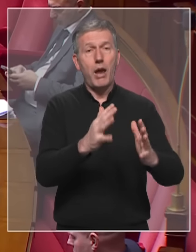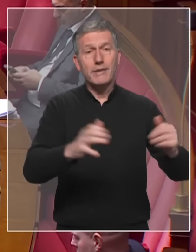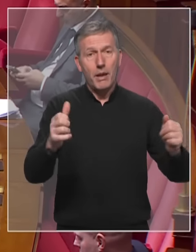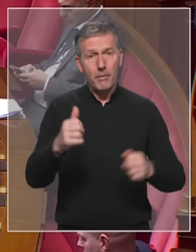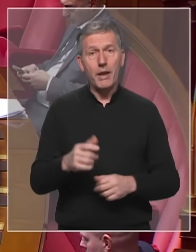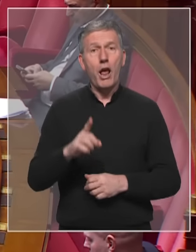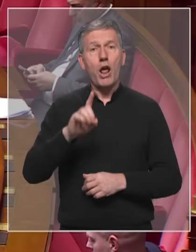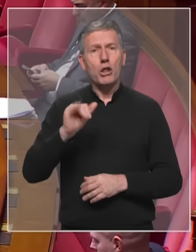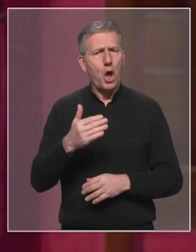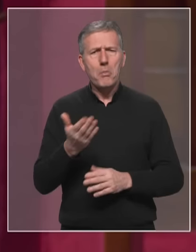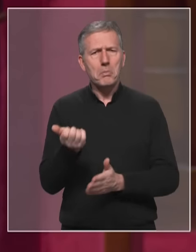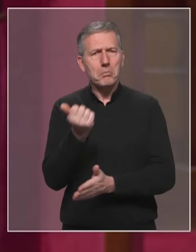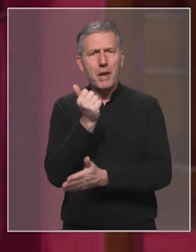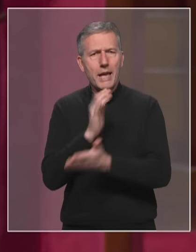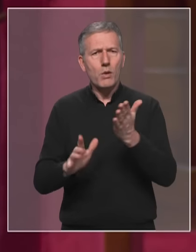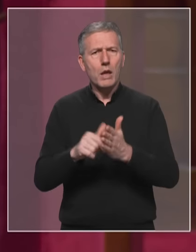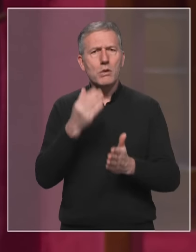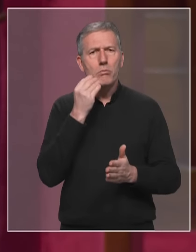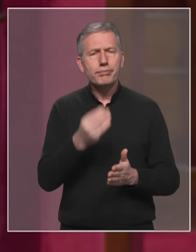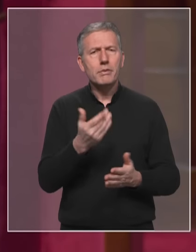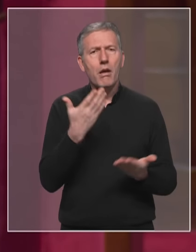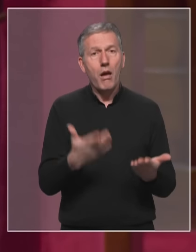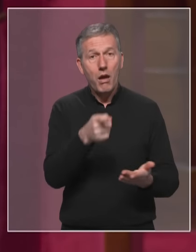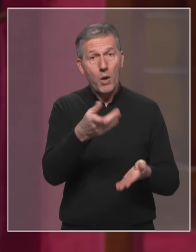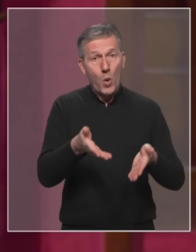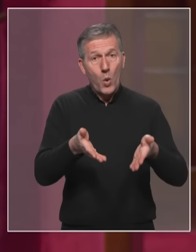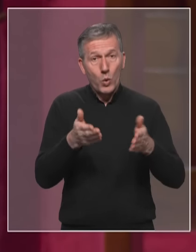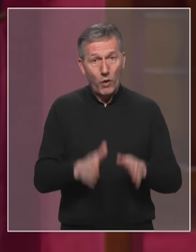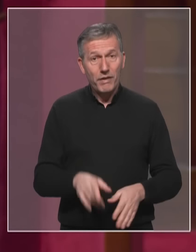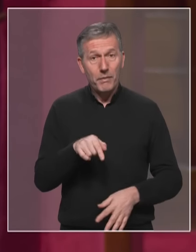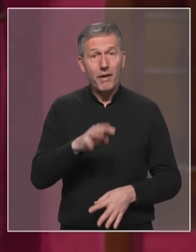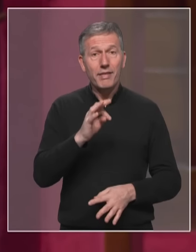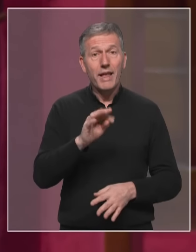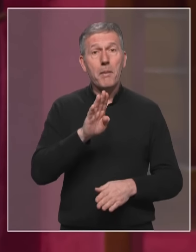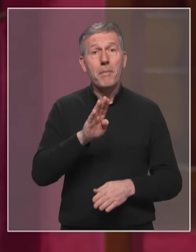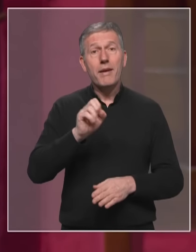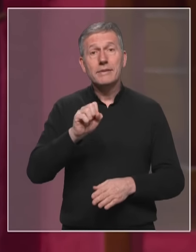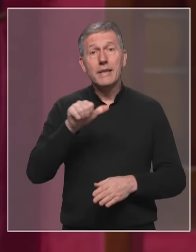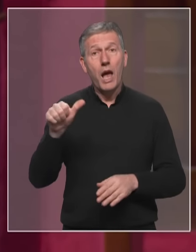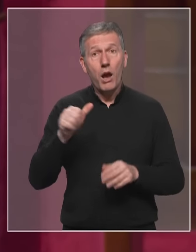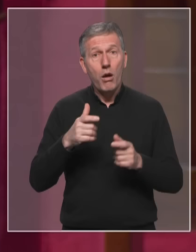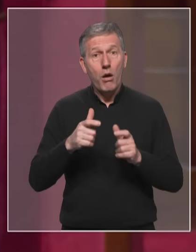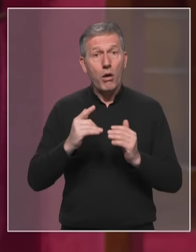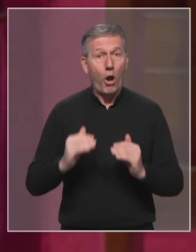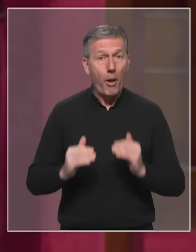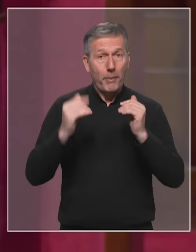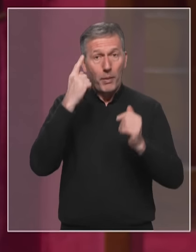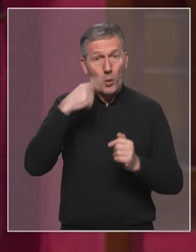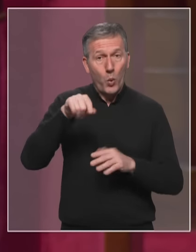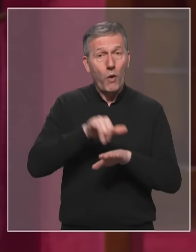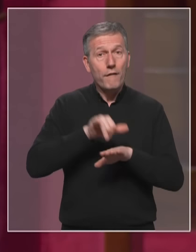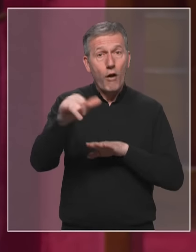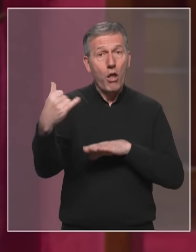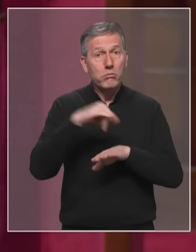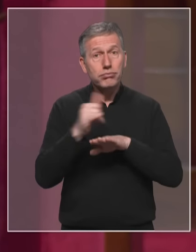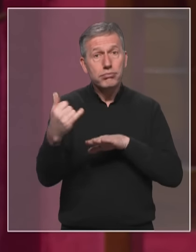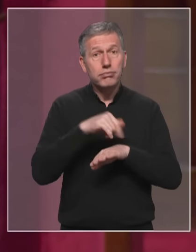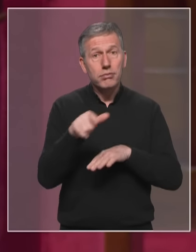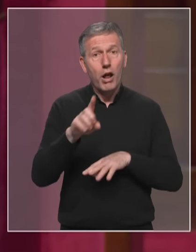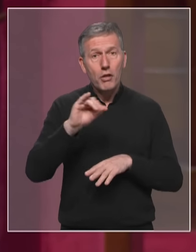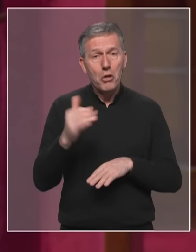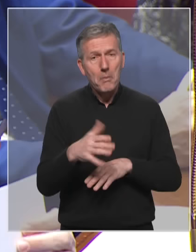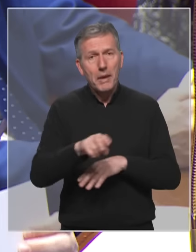pu être exonérés. Confirmez-vous ici que la TBSA n'augmentera pas sur les vols à destination et en provenance des Outre-mer ? Nous